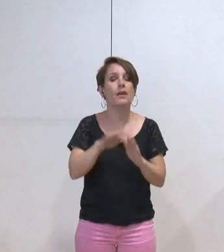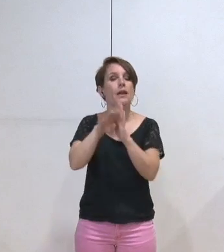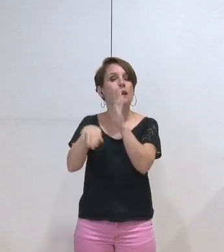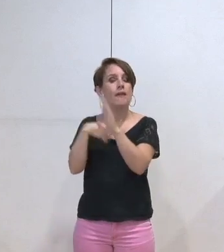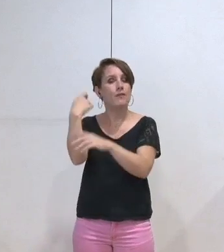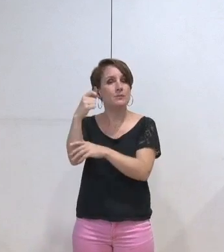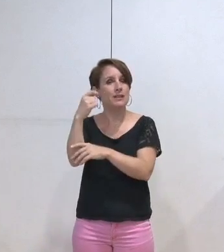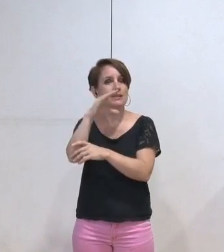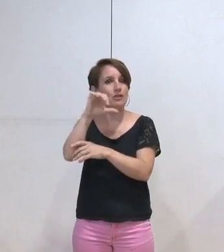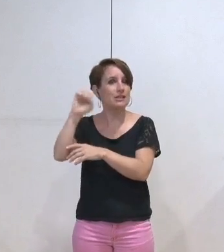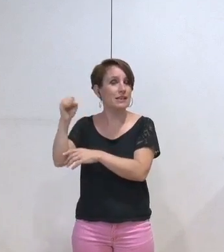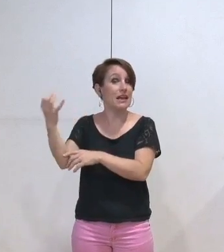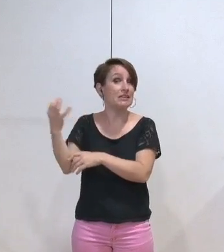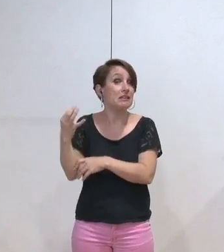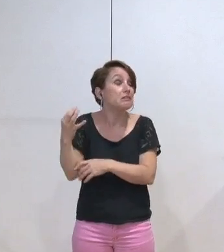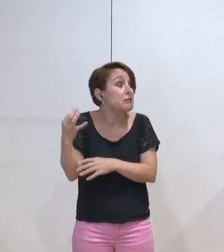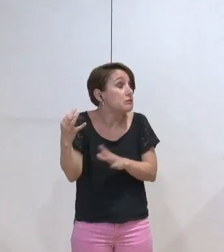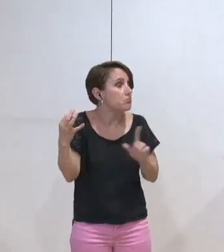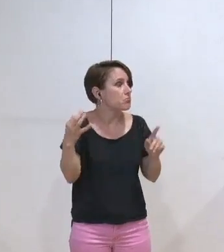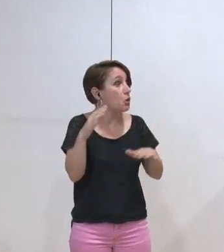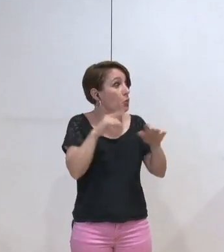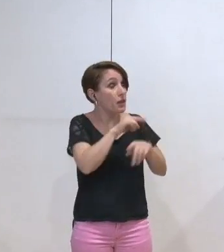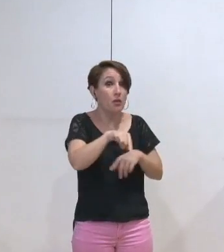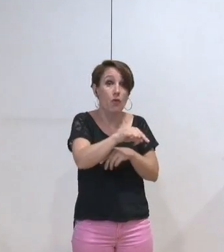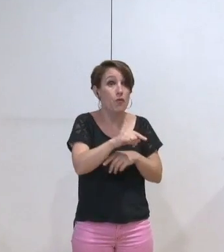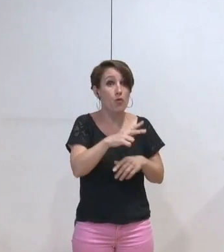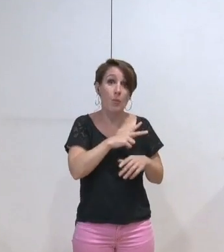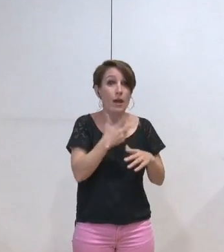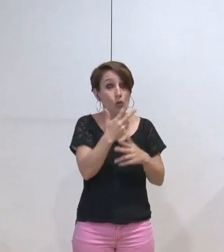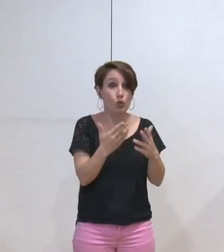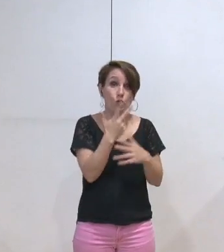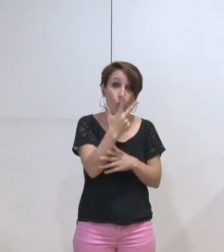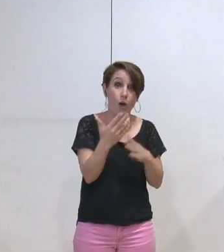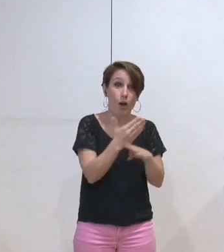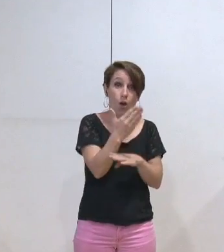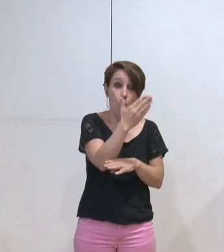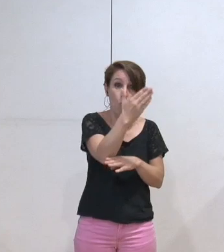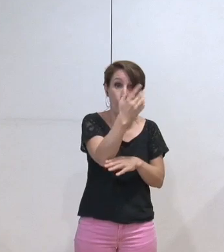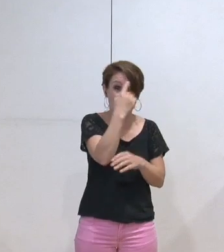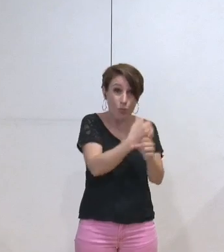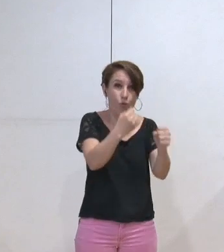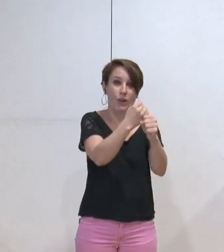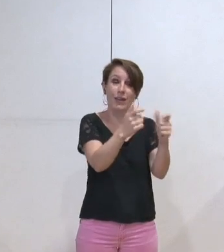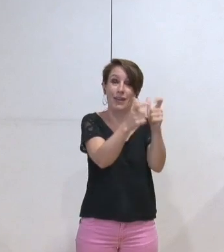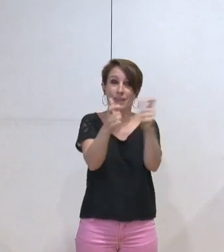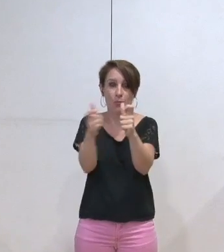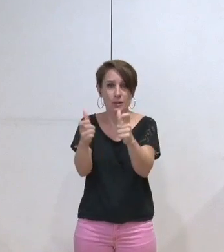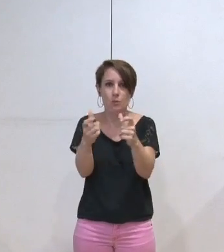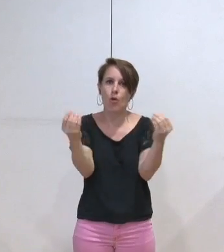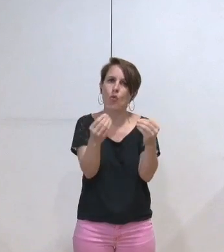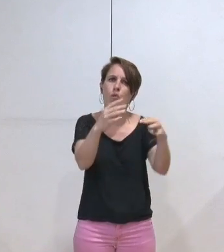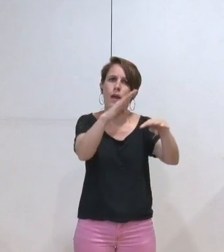CCS ce soir que vous auriez trois projets de création d'établissement les trois étont concentrés sur le sur le quartier Beria ou à voisinant ce qui est quand même très